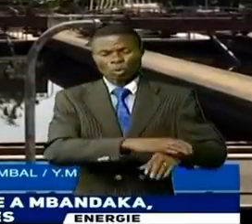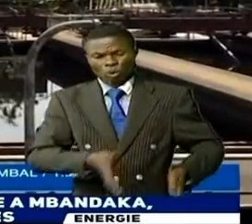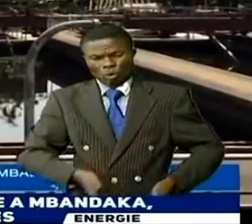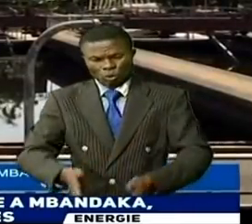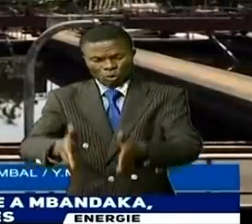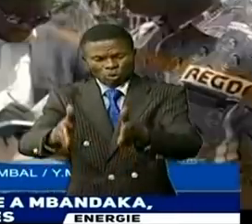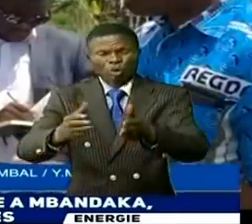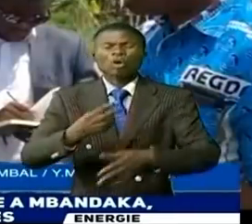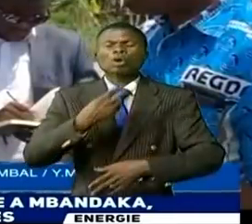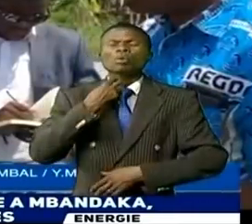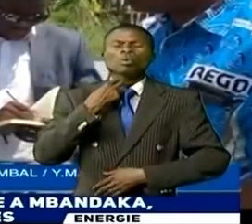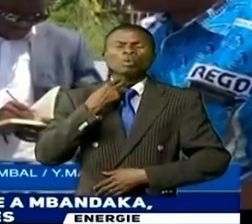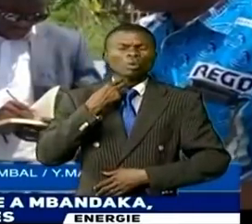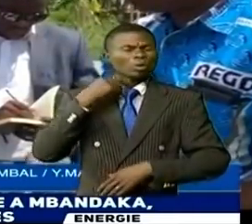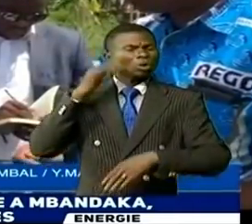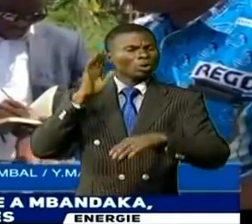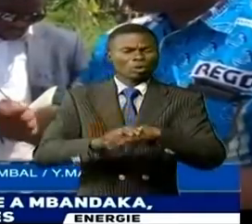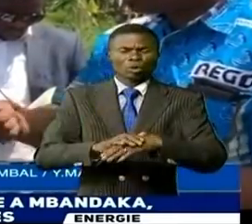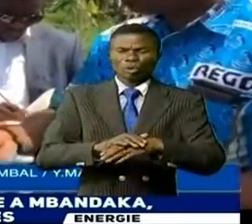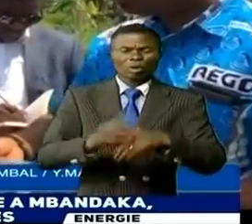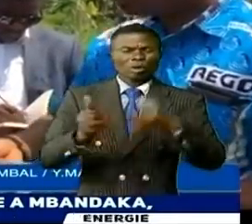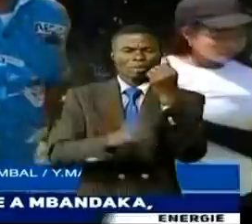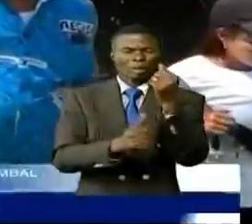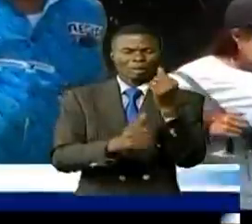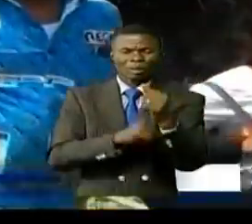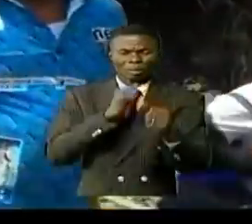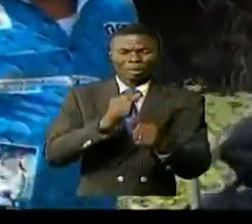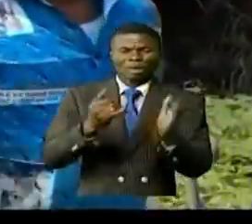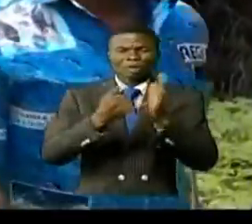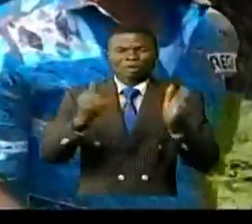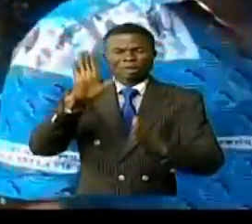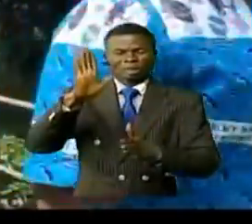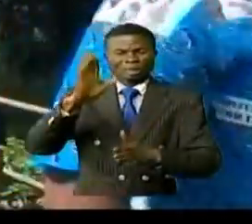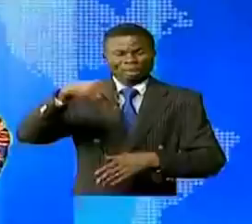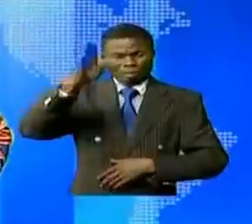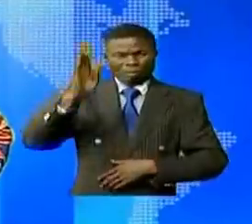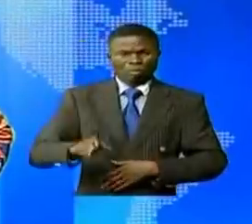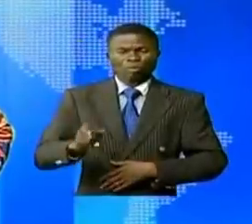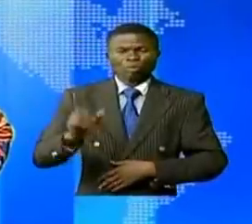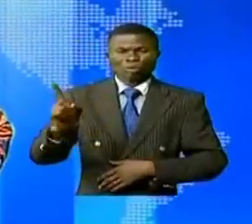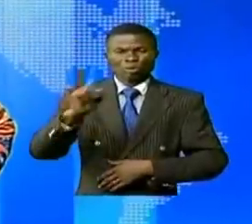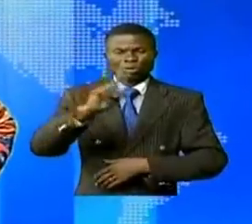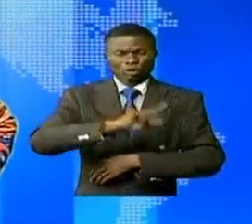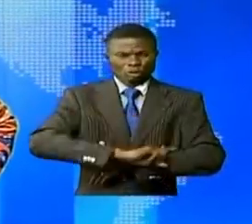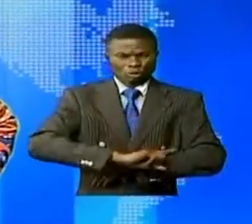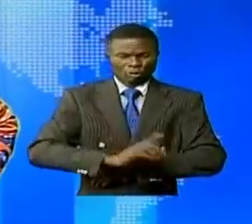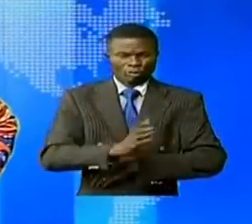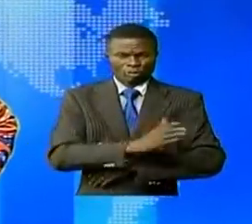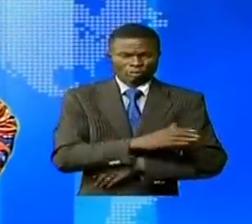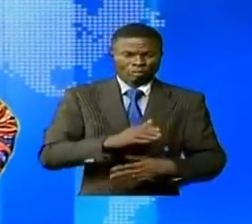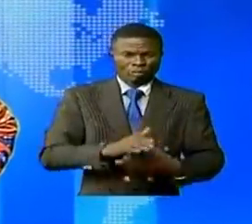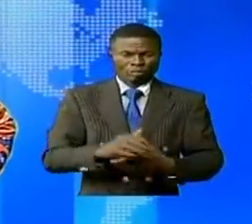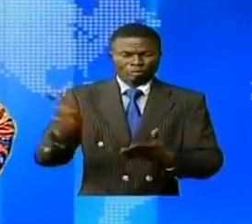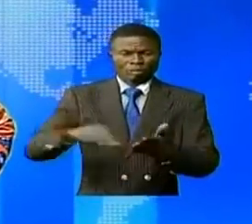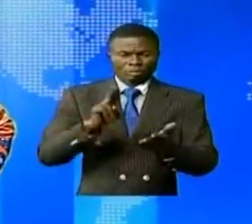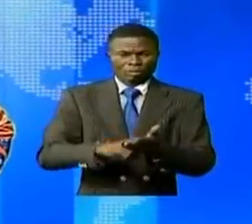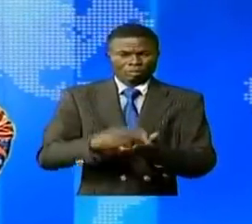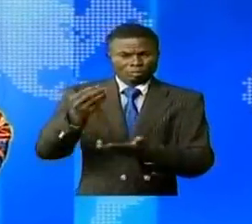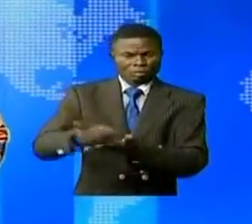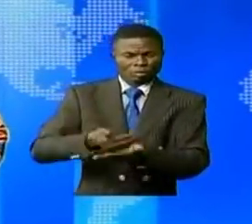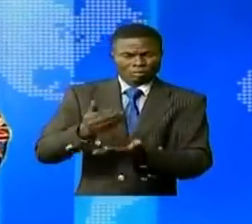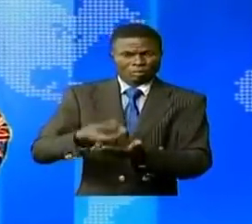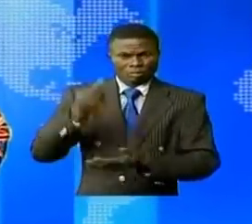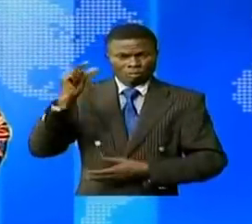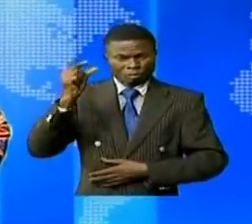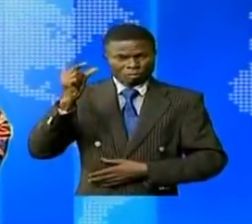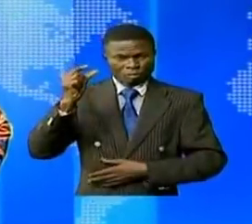production d'eau potable de 65 à 70% par jour. Le contrat d'exploitation et de maintenance